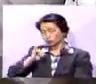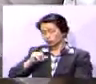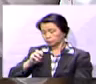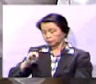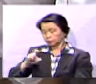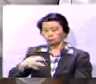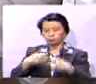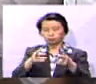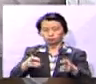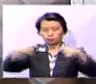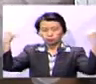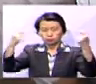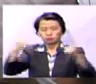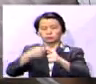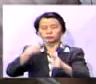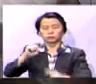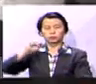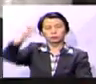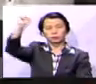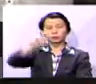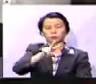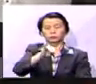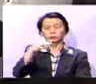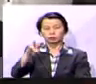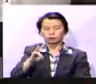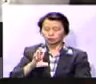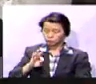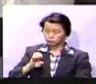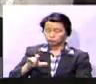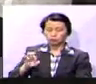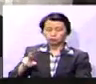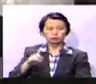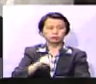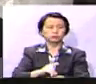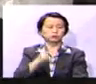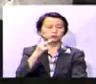Sabri melancarkan sambutan Bulan Kemerdekaan 2017 Felcra Berhad di Ibu Negara.